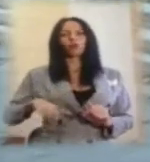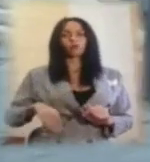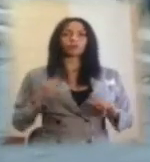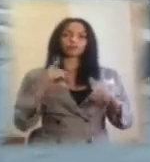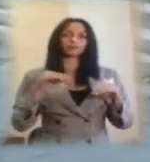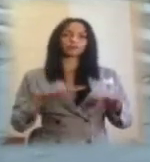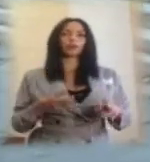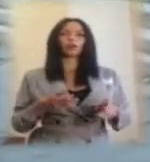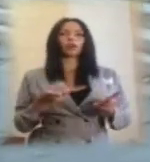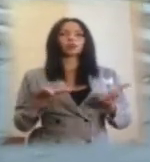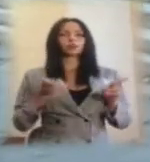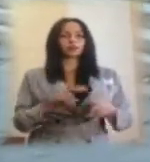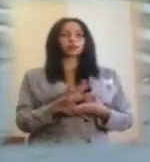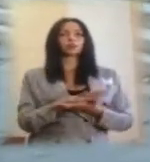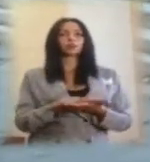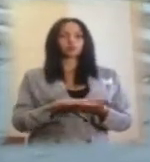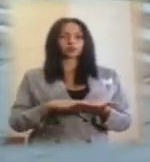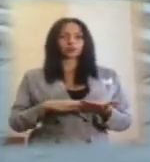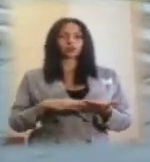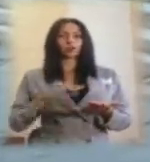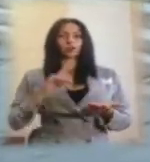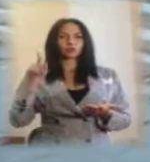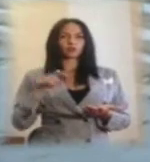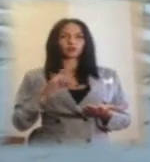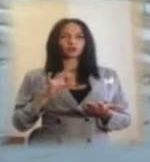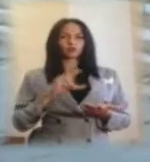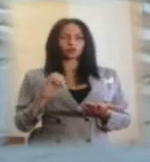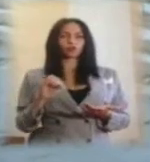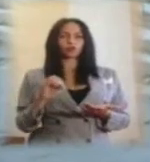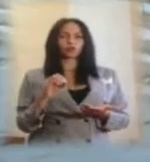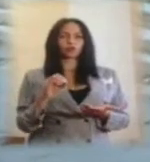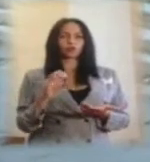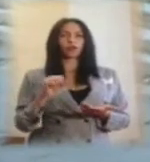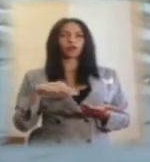завдання в зоні ведення бойових дій.